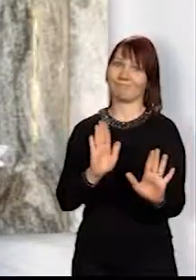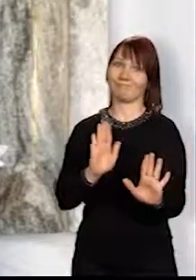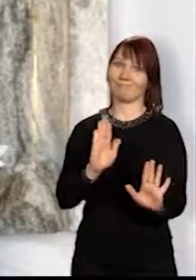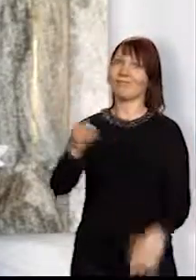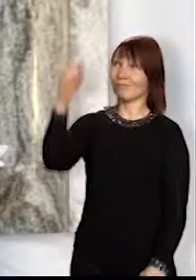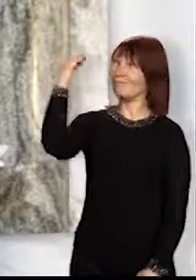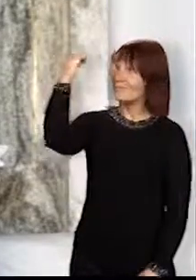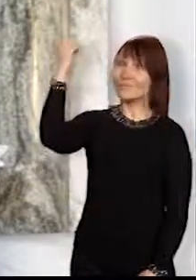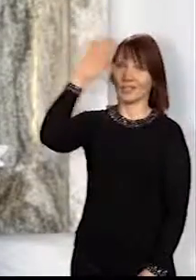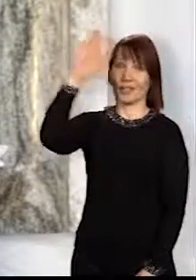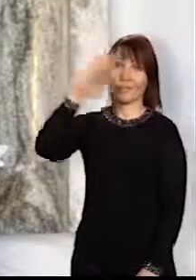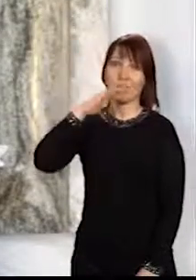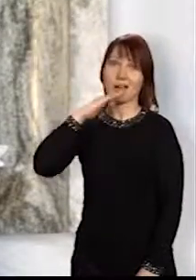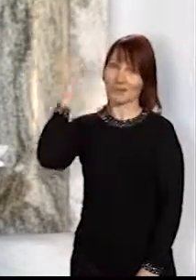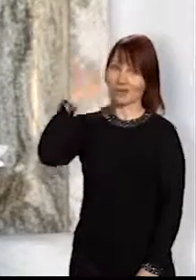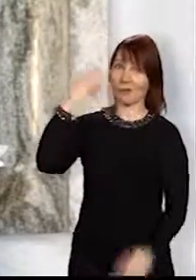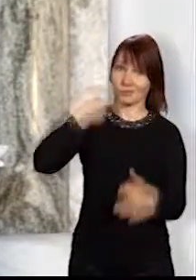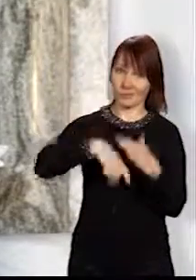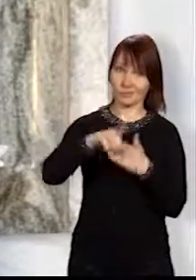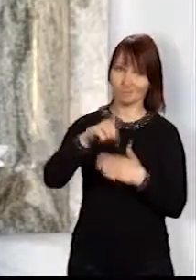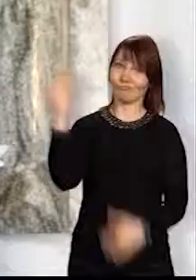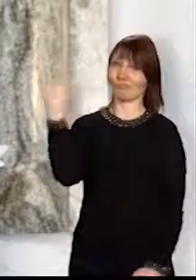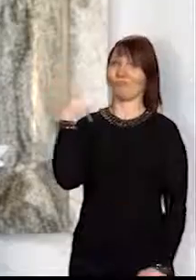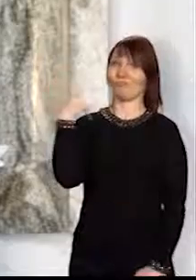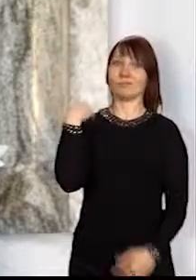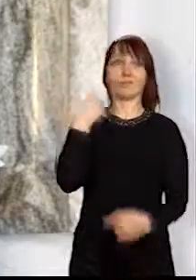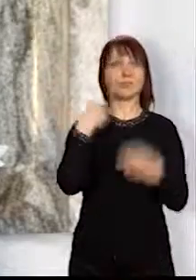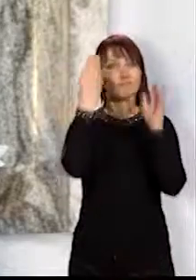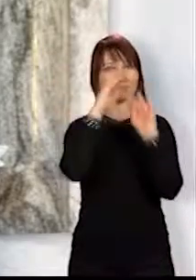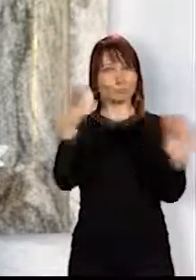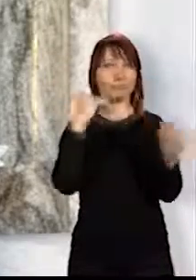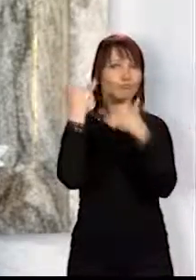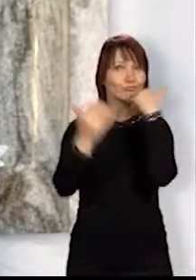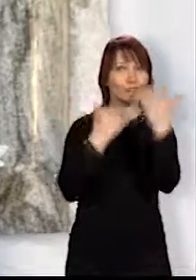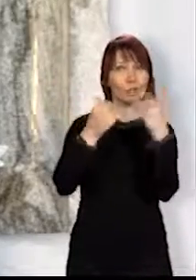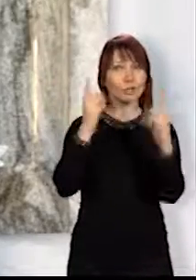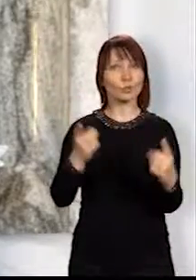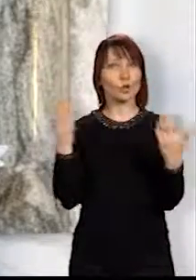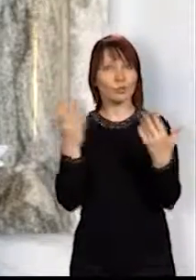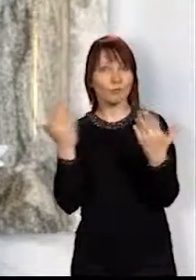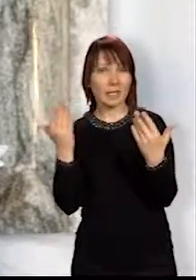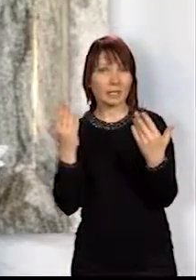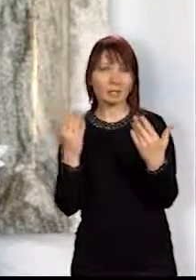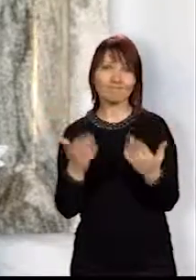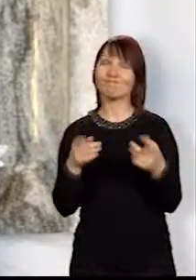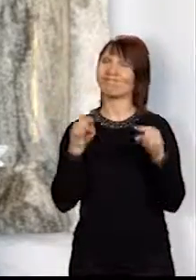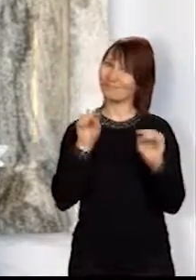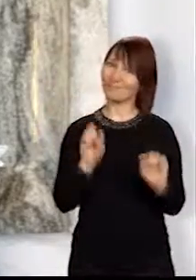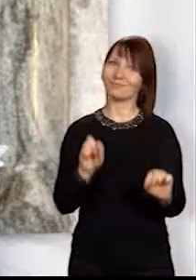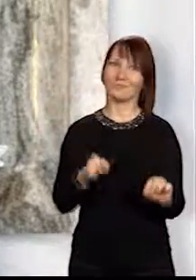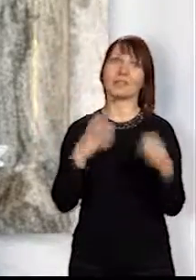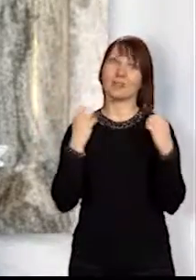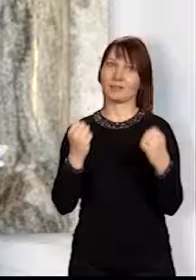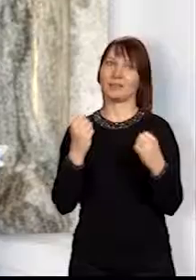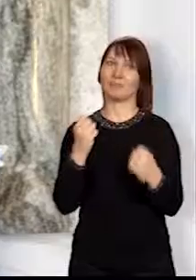Denn ich habe nicht aus mir selbst geredet, sondern der Vater, der mich gesandt hat, der hat mir ein Gebot